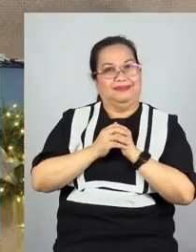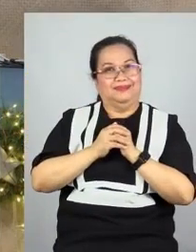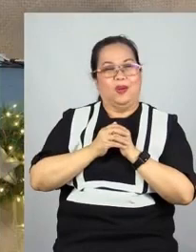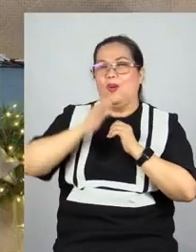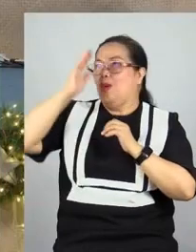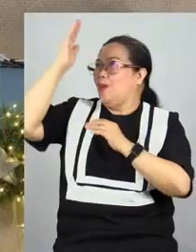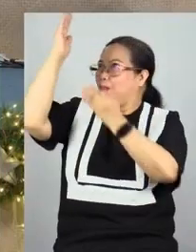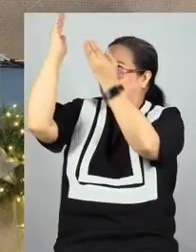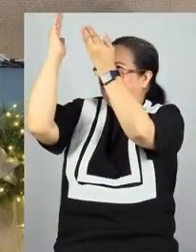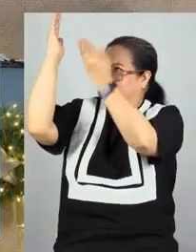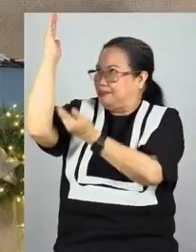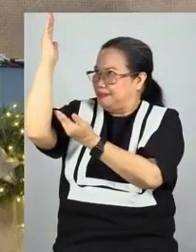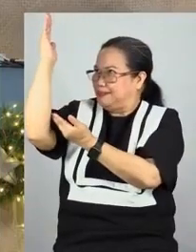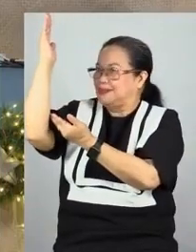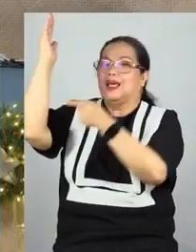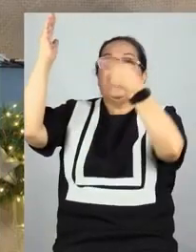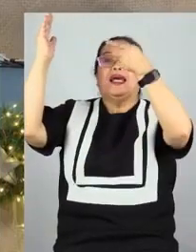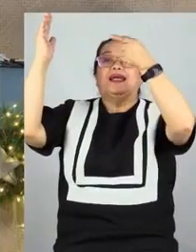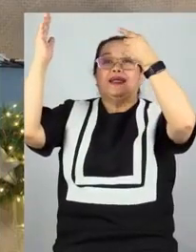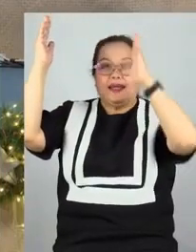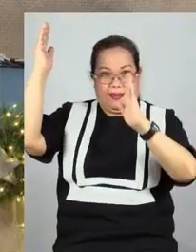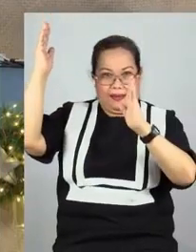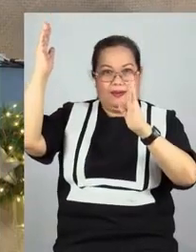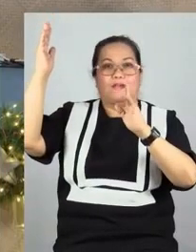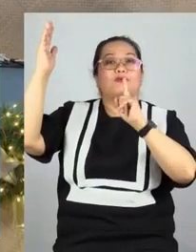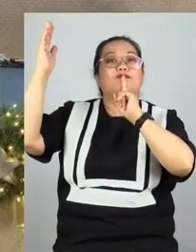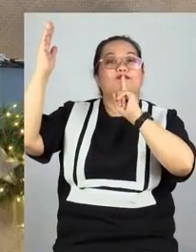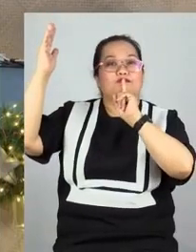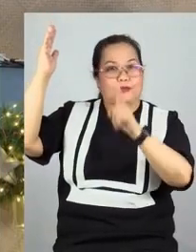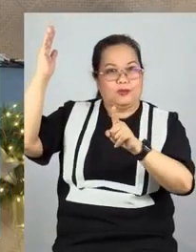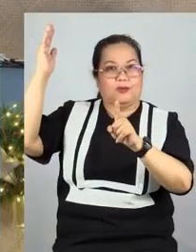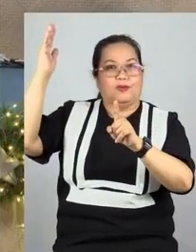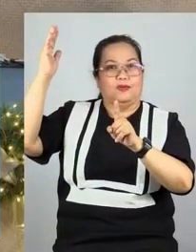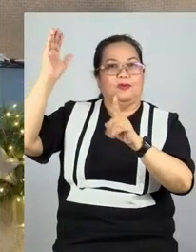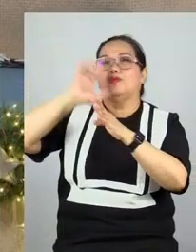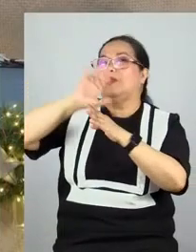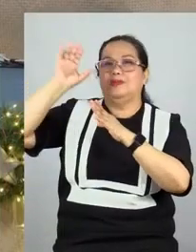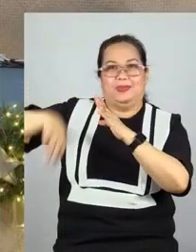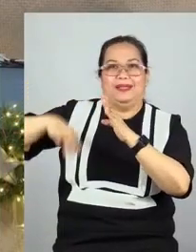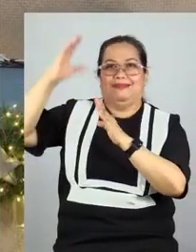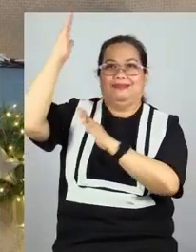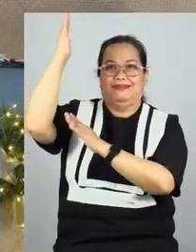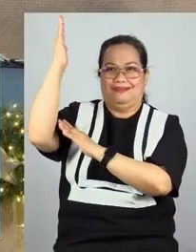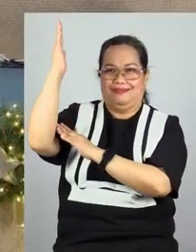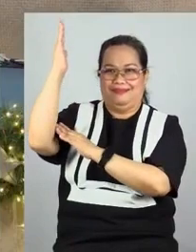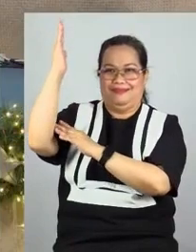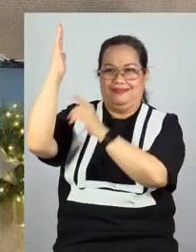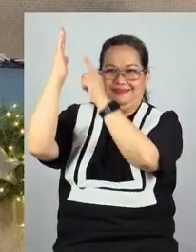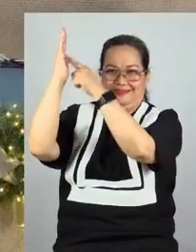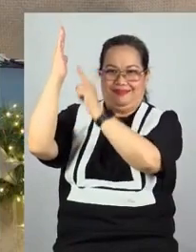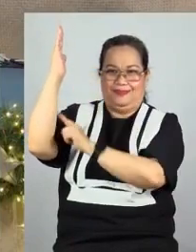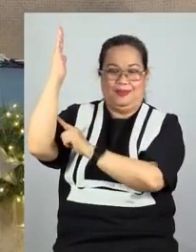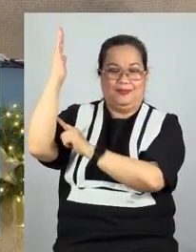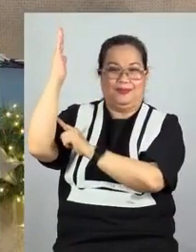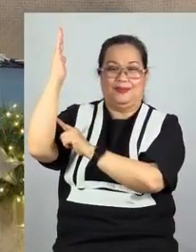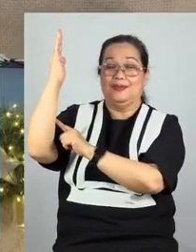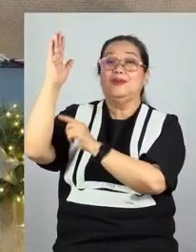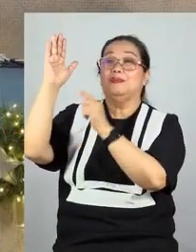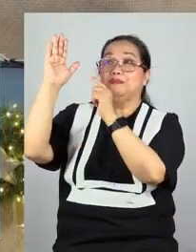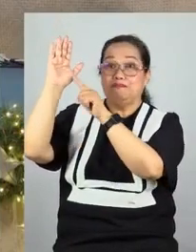po ay Diyos na tunay. Ang sabi dito, though He